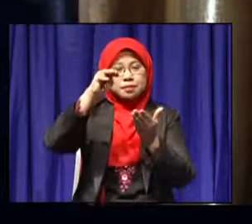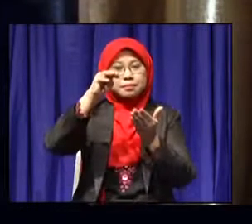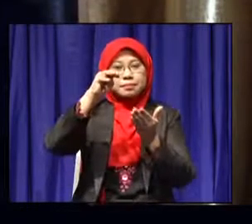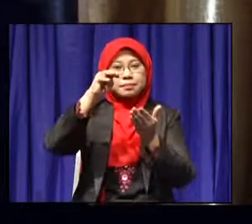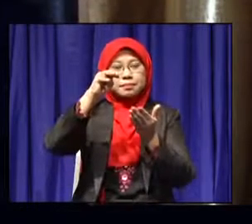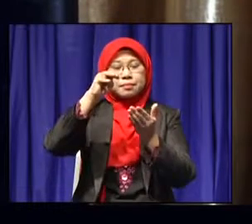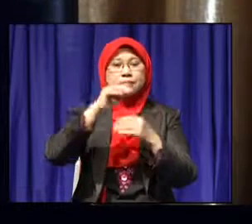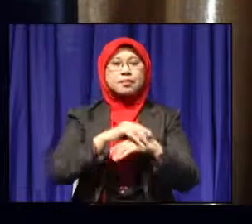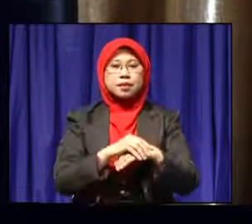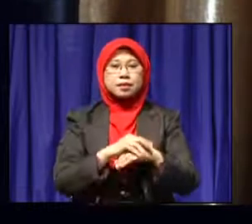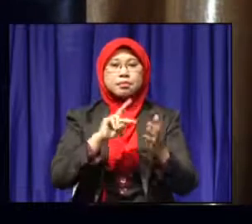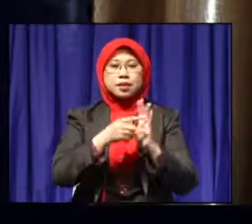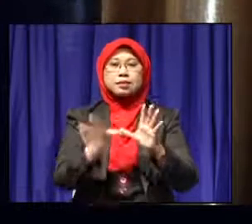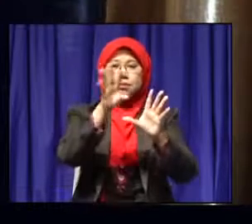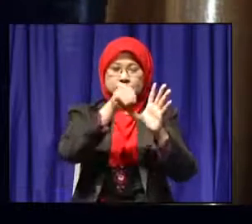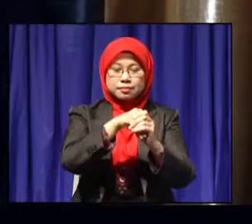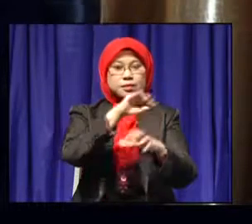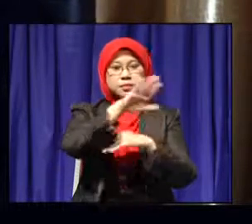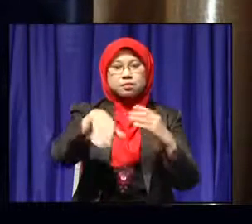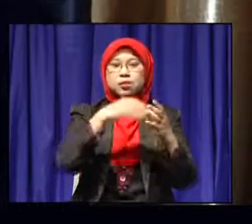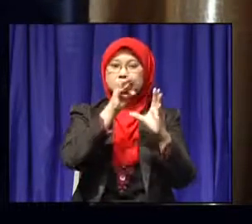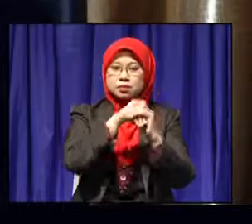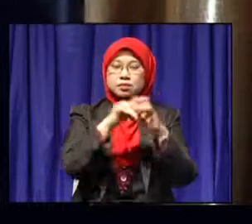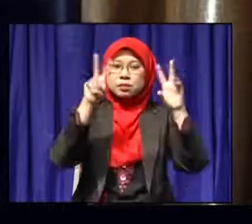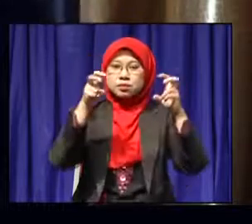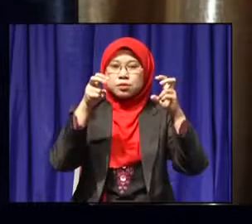G2 konten kita telah